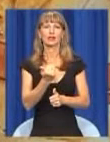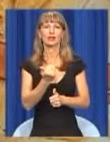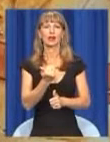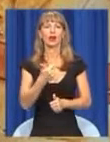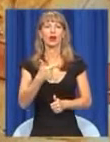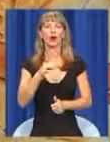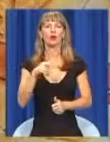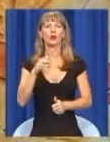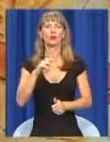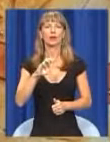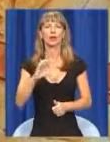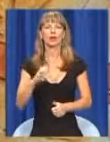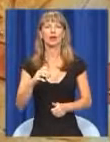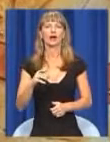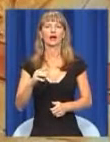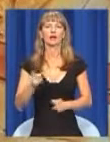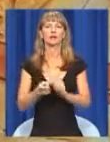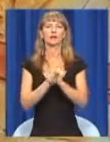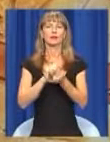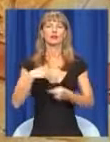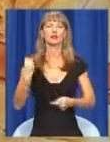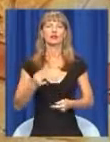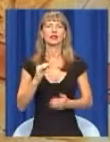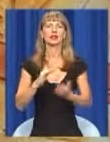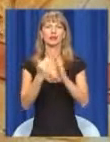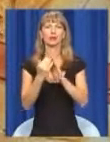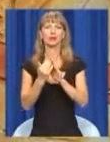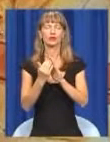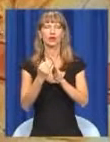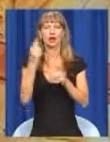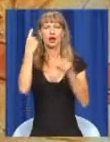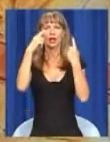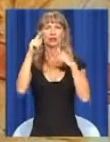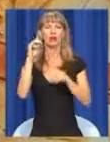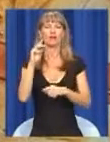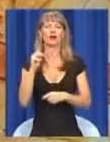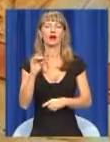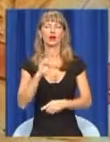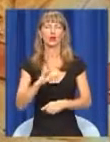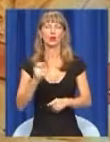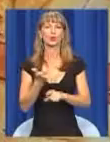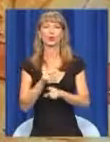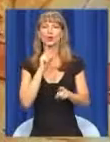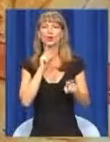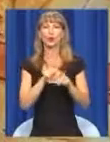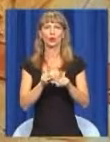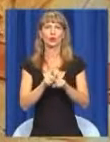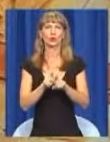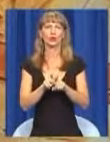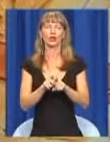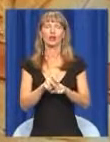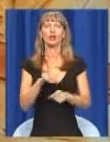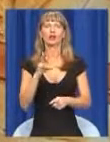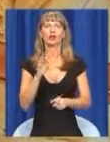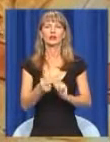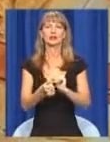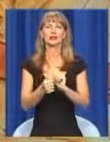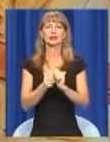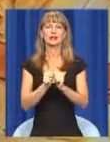Родопис. Пригоди французької та єгипетської казкових героїнь дуже схожі між собою. Але